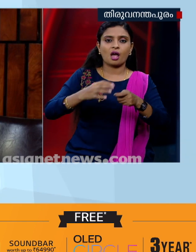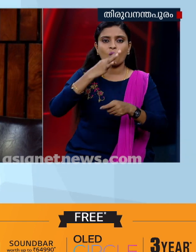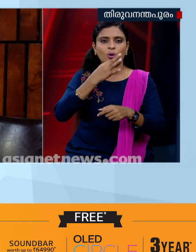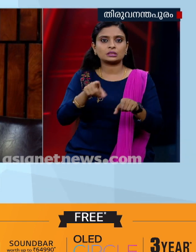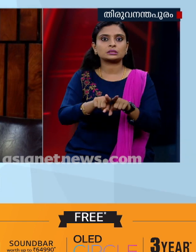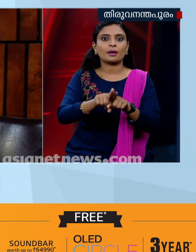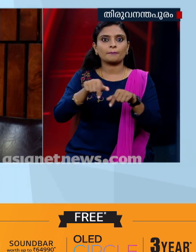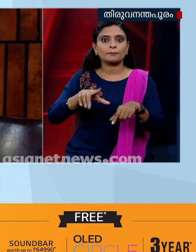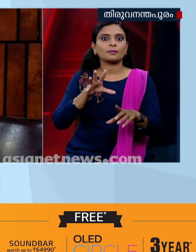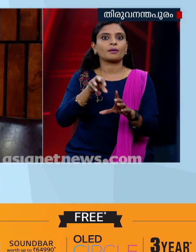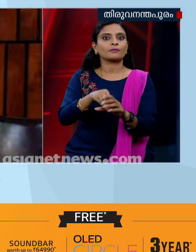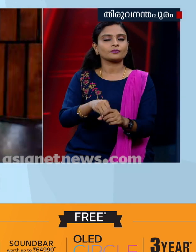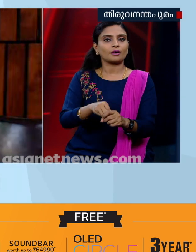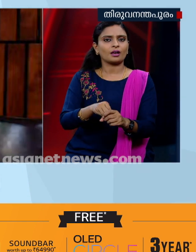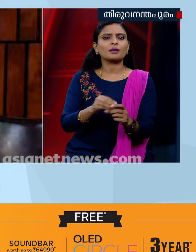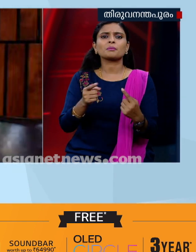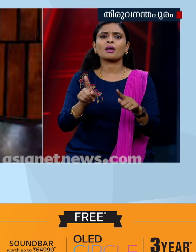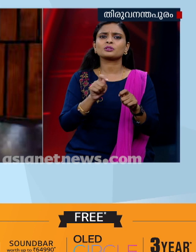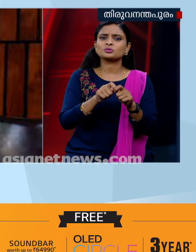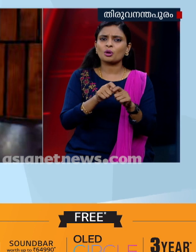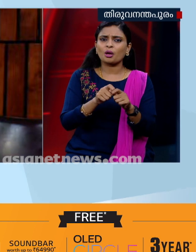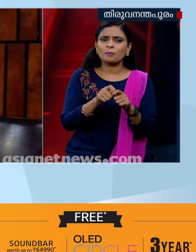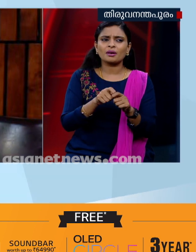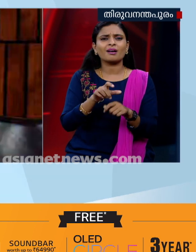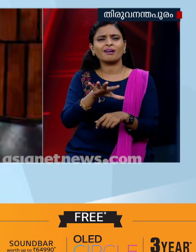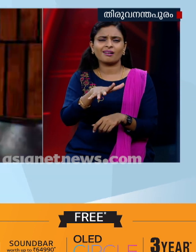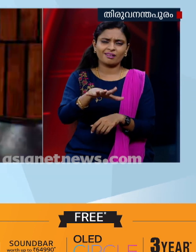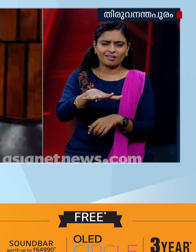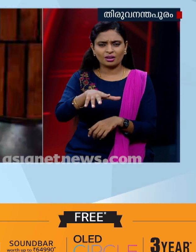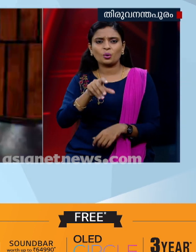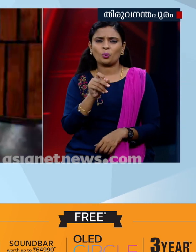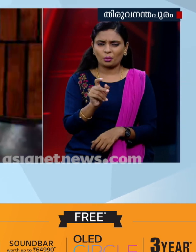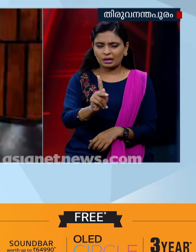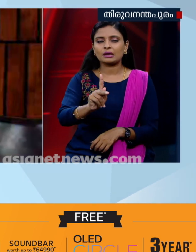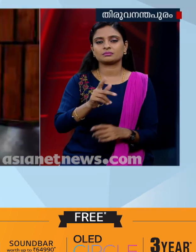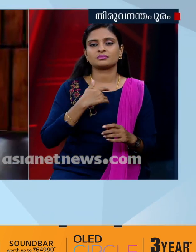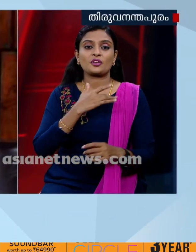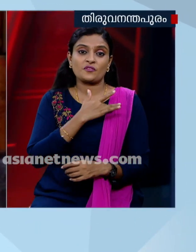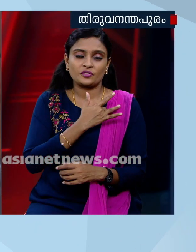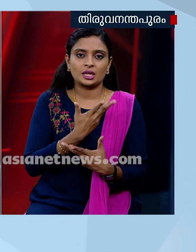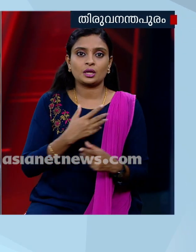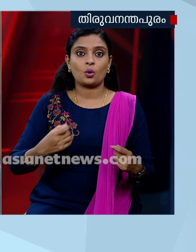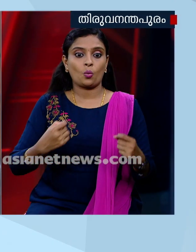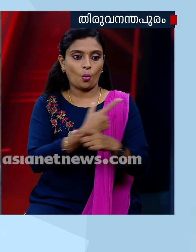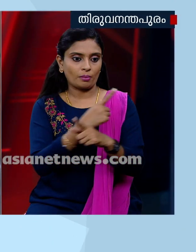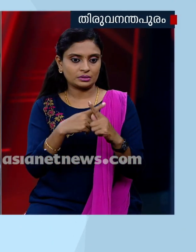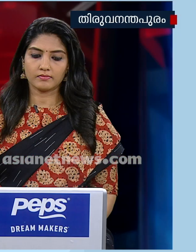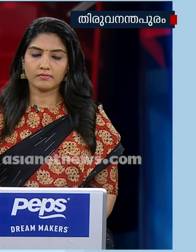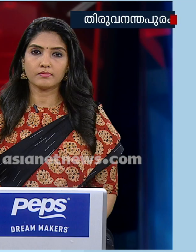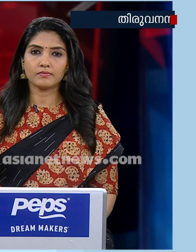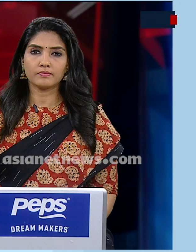മോശമായിരുന്നില്ല എന്ന് നിങ്ങൾ പറയുന്നതാണ് ഞാൻ വിചാരിക്കുന്നത്. എന്തായാലും പ്രതിപക്ഷം മോശമായിരുന്നു എന്ന് പറഞ്ഞിട്ടില്ല.